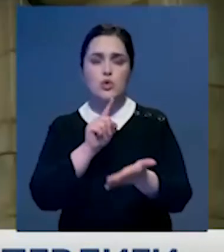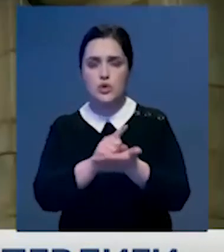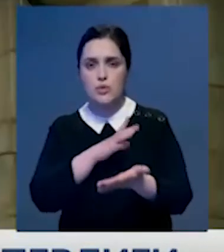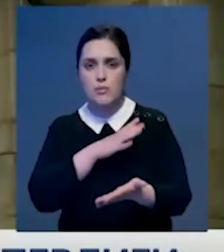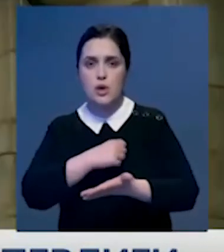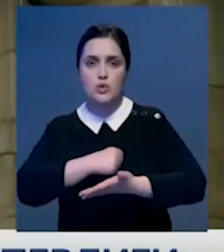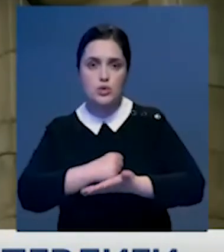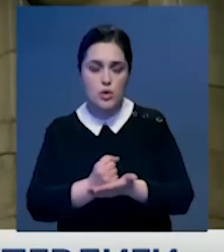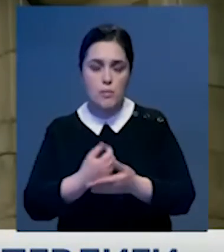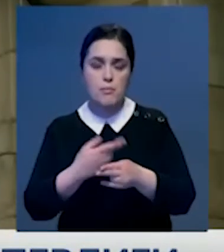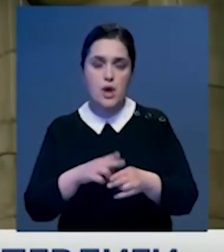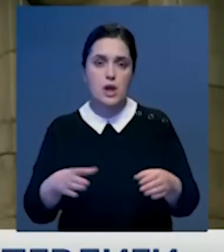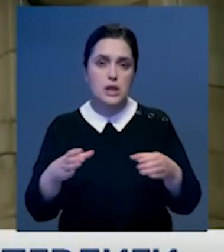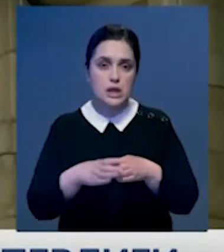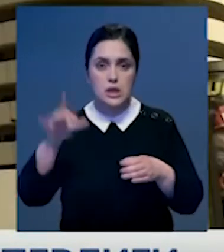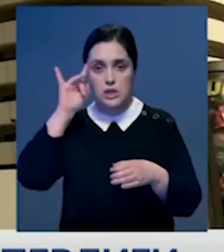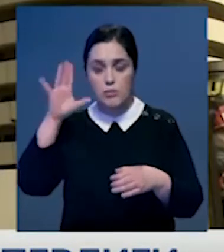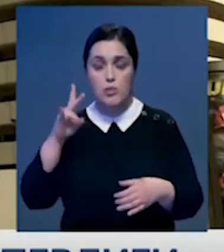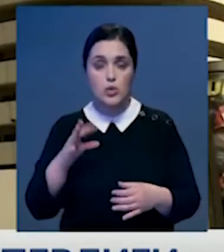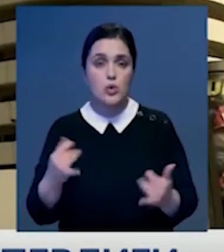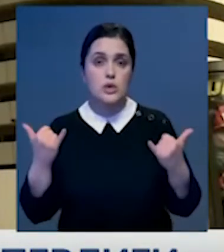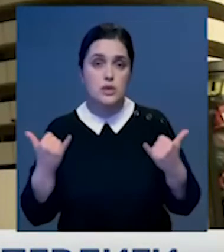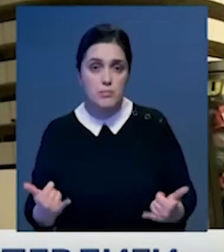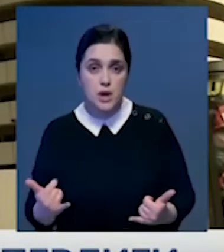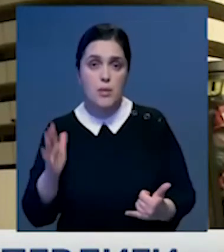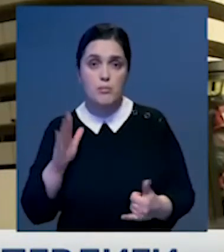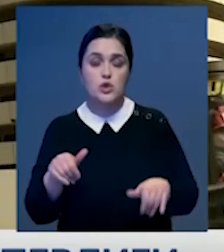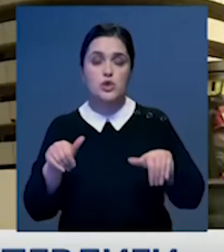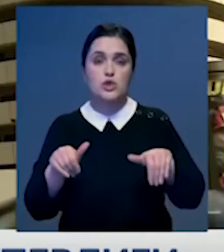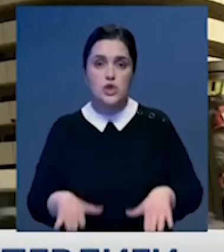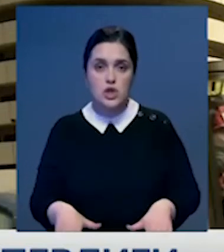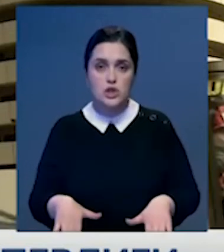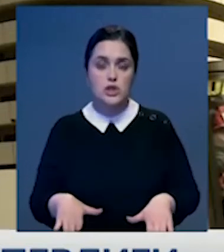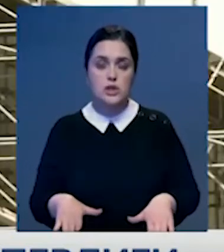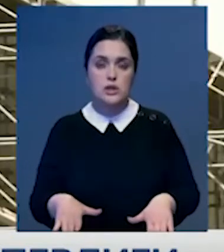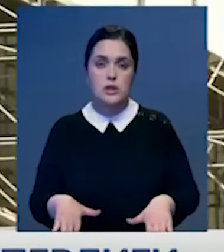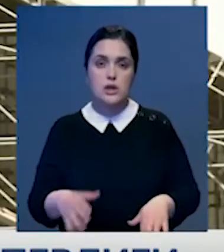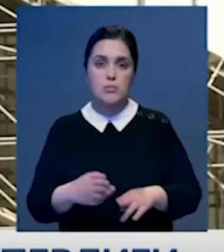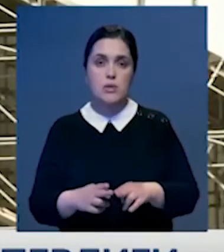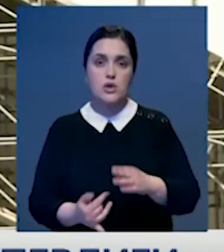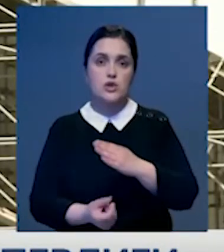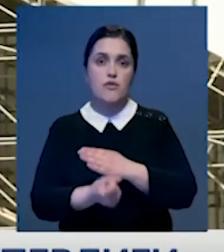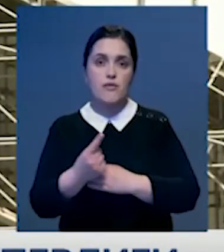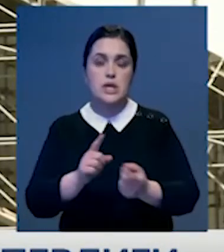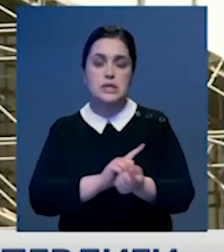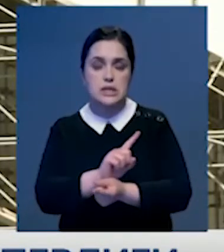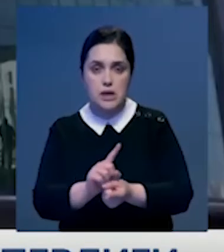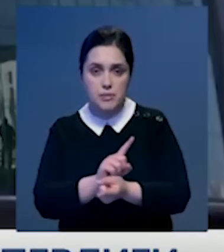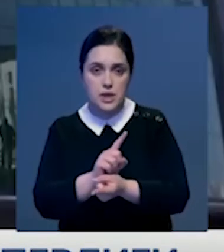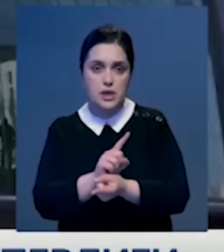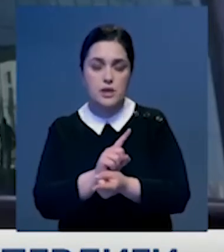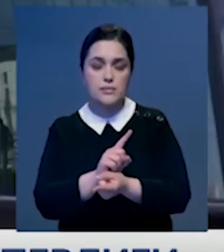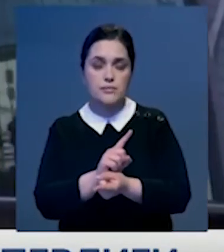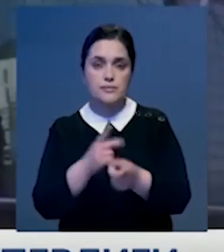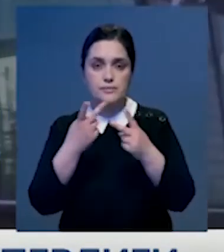новый формат лиги чемпионов однако теперь будут принимать решения относительно возникшей революции при этом клуб